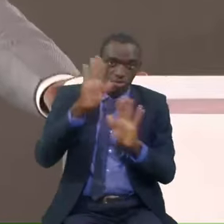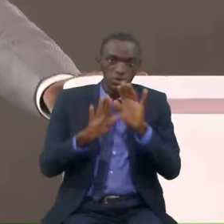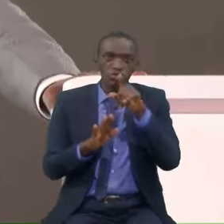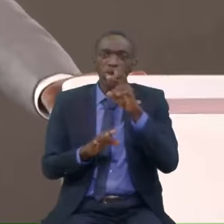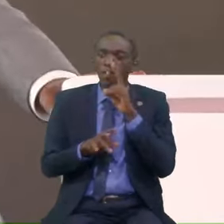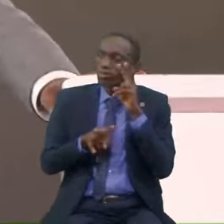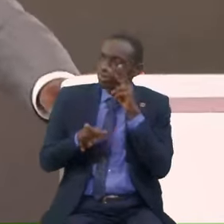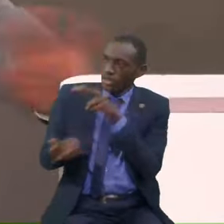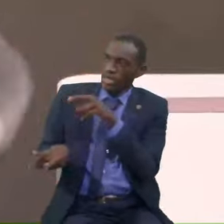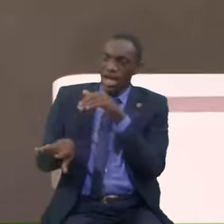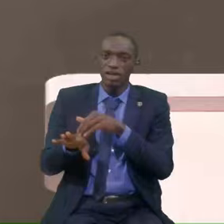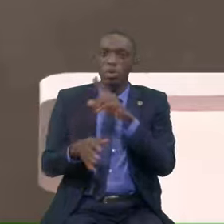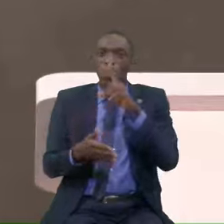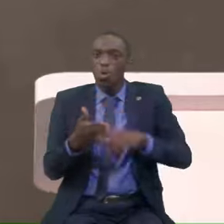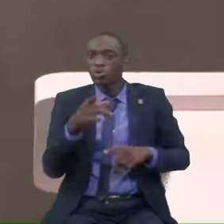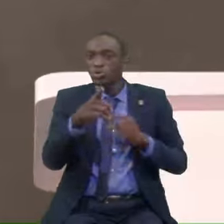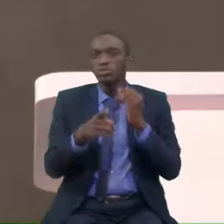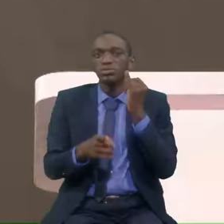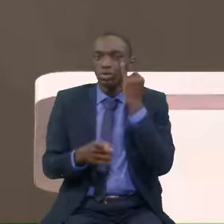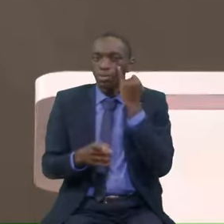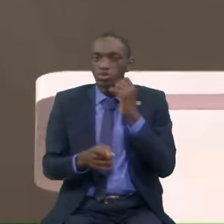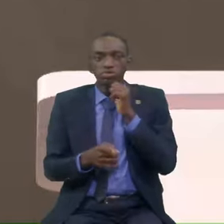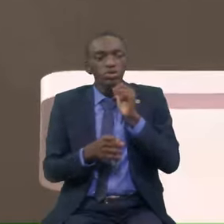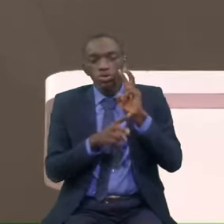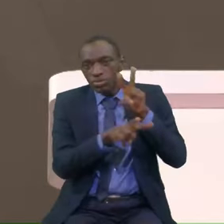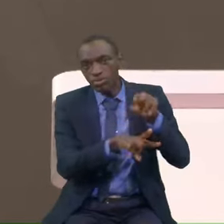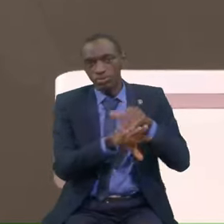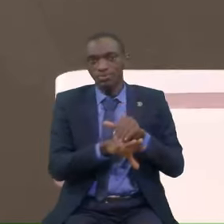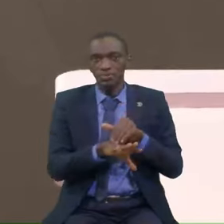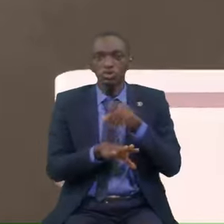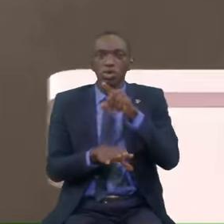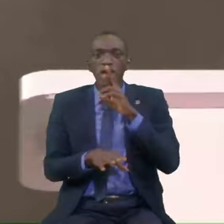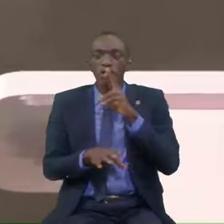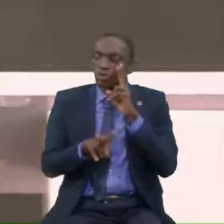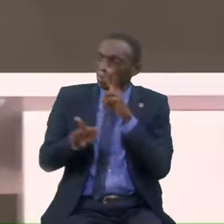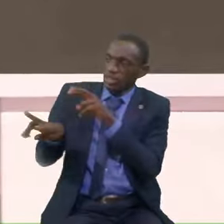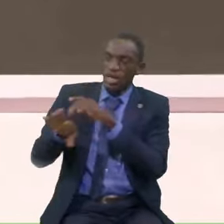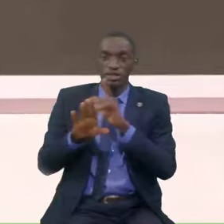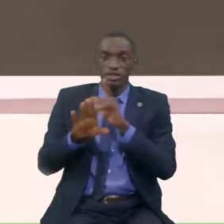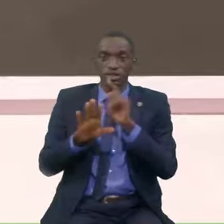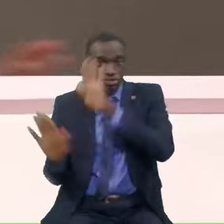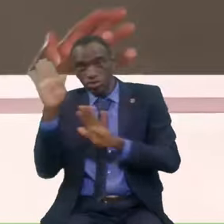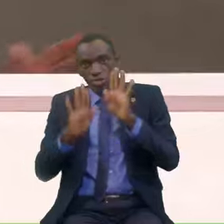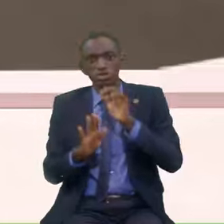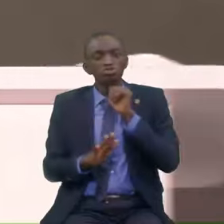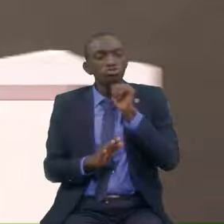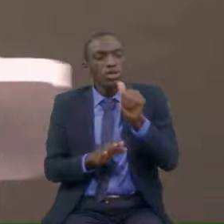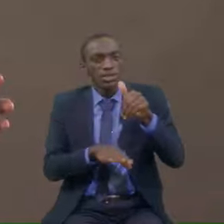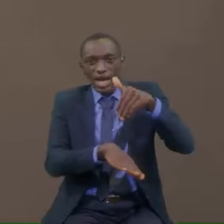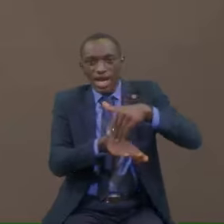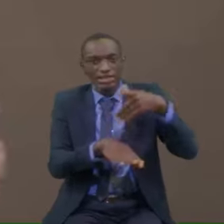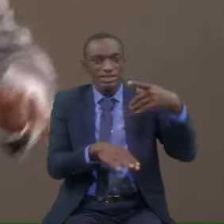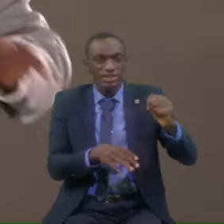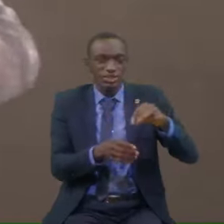quelque chose que tu ne dois pas regarder. Tu regardes la tempête et non l'esprit. Tu regardes la